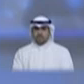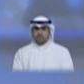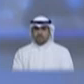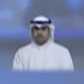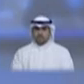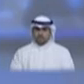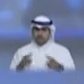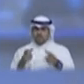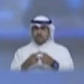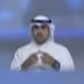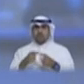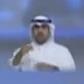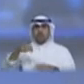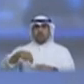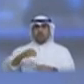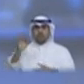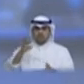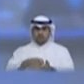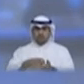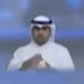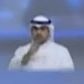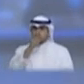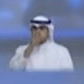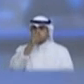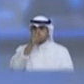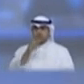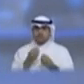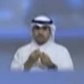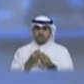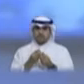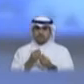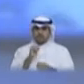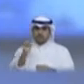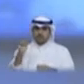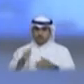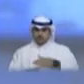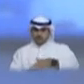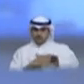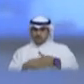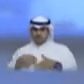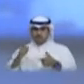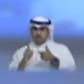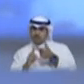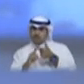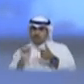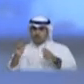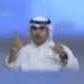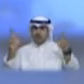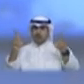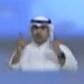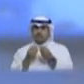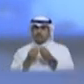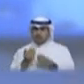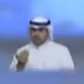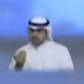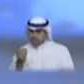عقد اليوم في الدوحه اجتماع وكلاء وزراء الاعلام في دول مجلس التعاون الخليجي وذلك تمهيدا للاجتماع الوزاري